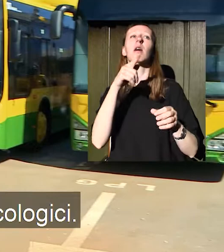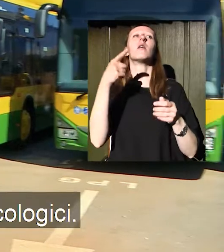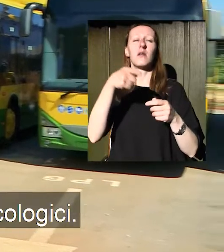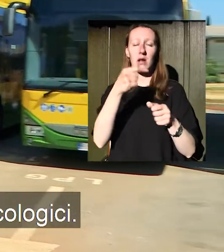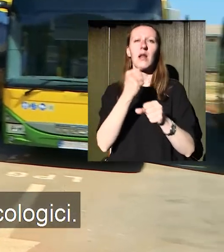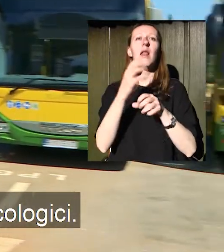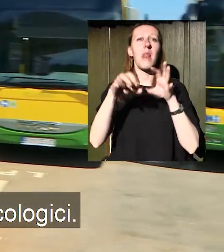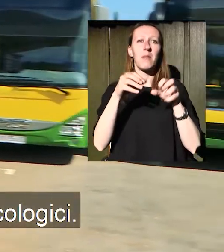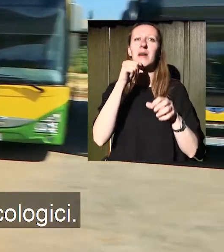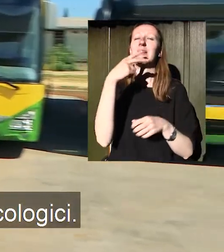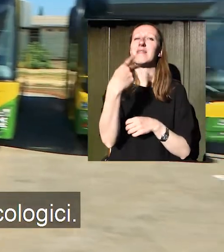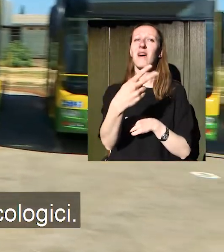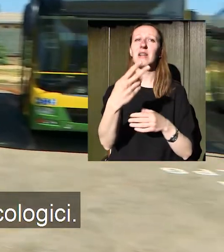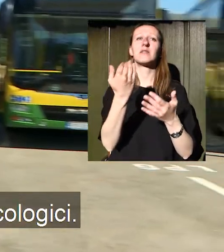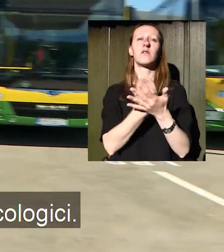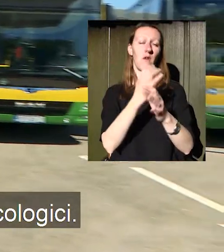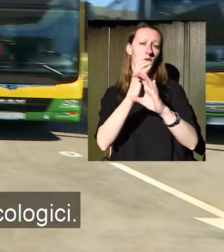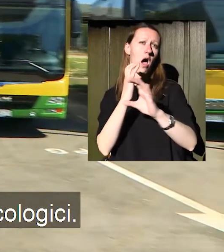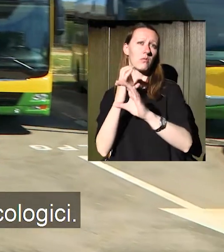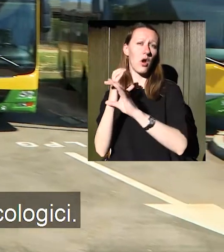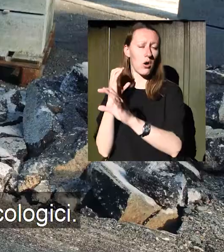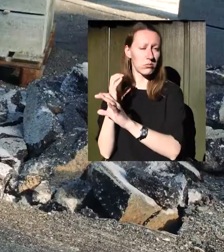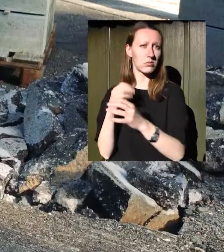njega nabavili i 20 ekoloških autobusa.